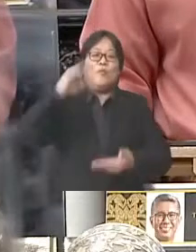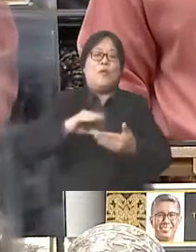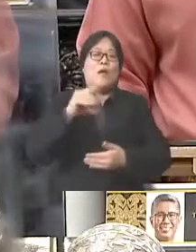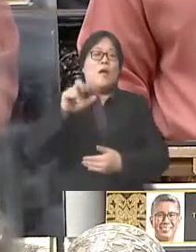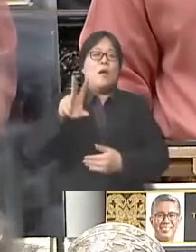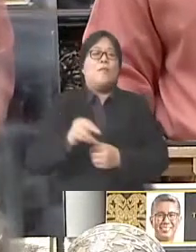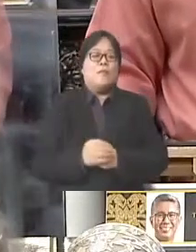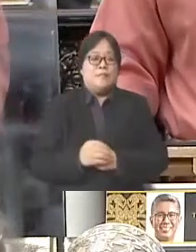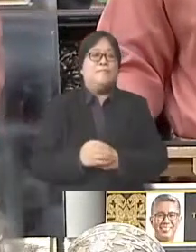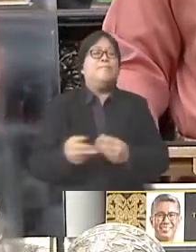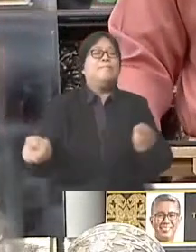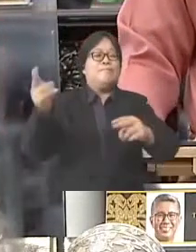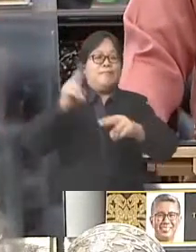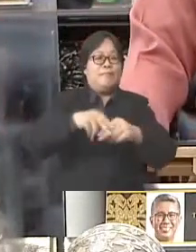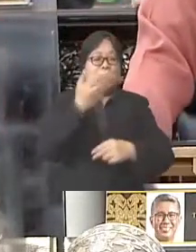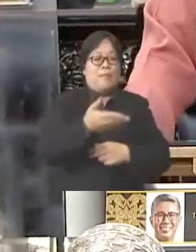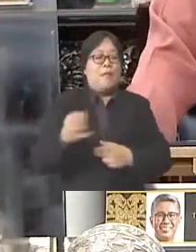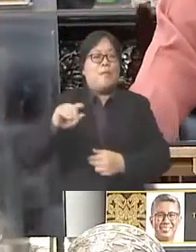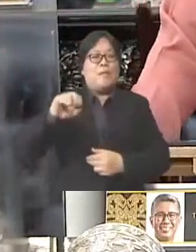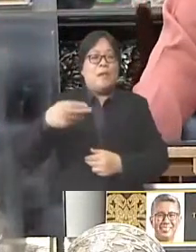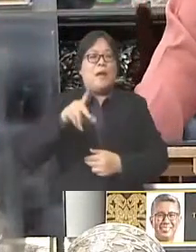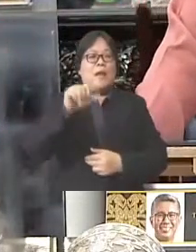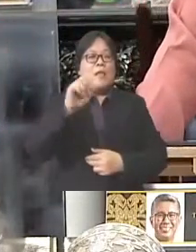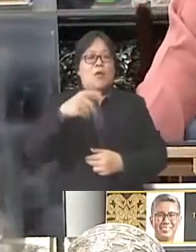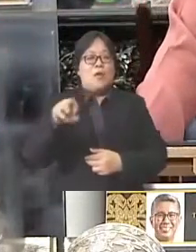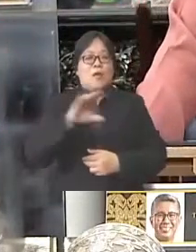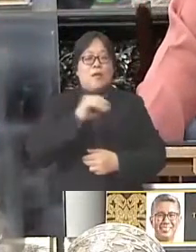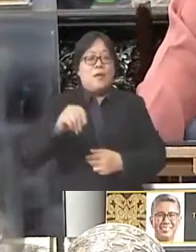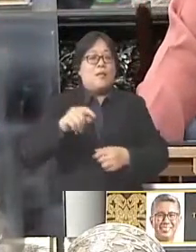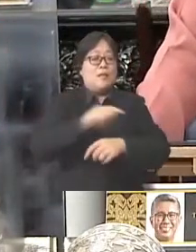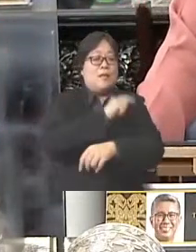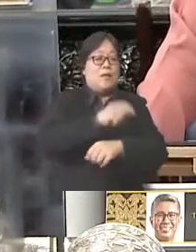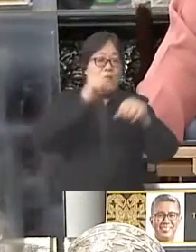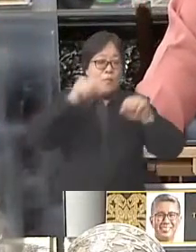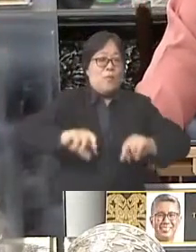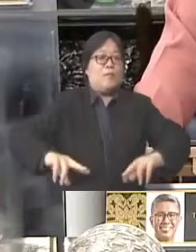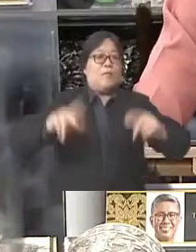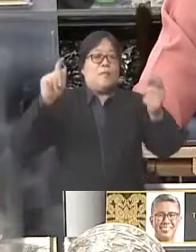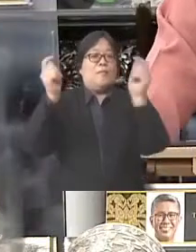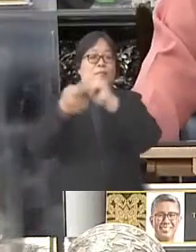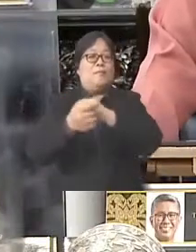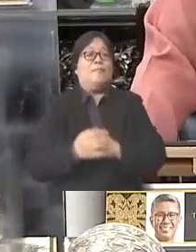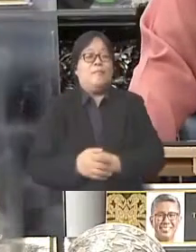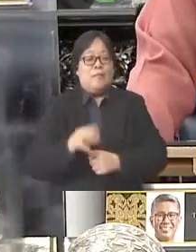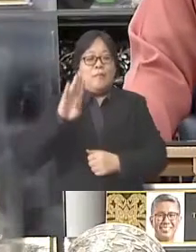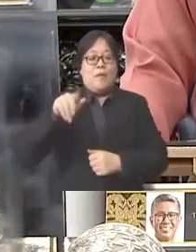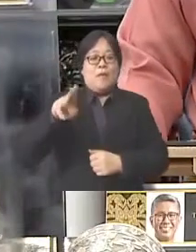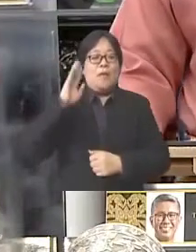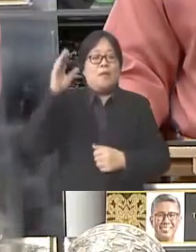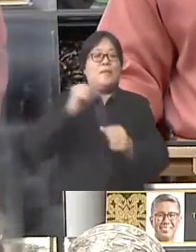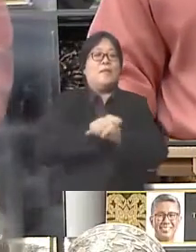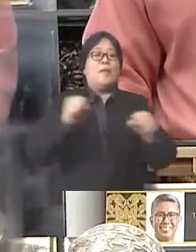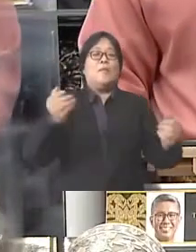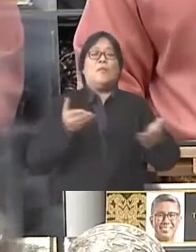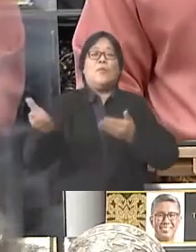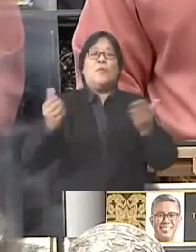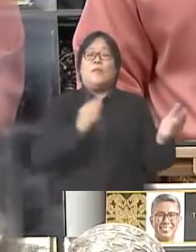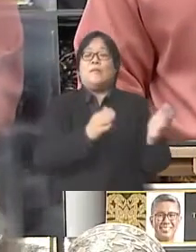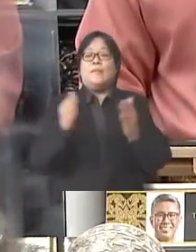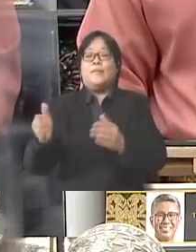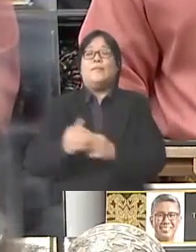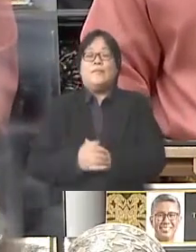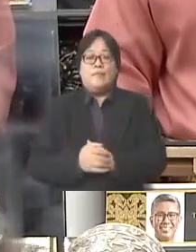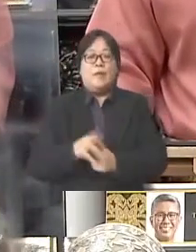seperti menambah penggunaan bahan mentah Lestari dan tenaga boleh-boleh diperbarui B6 akan menyediakan kemudahan